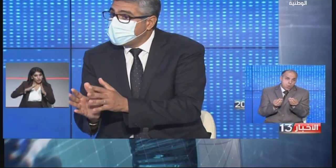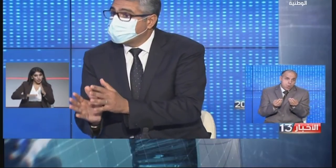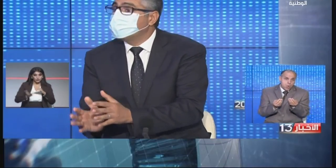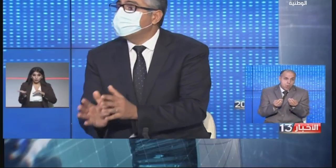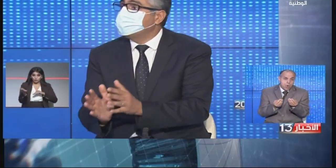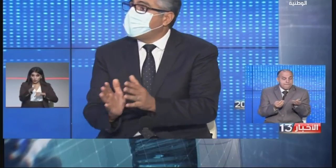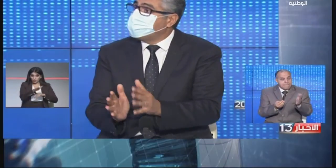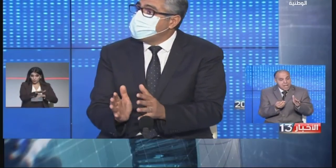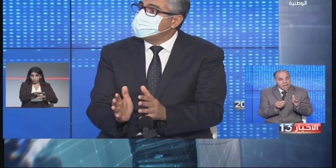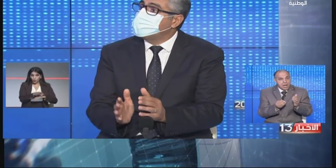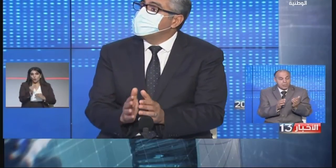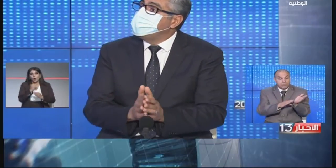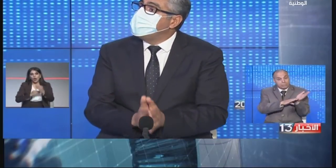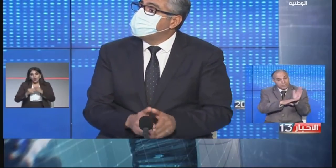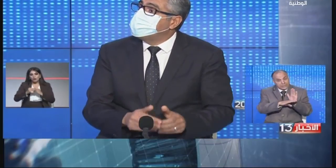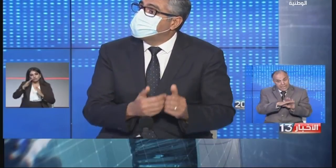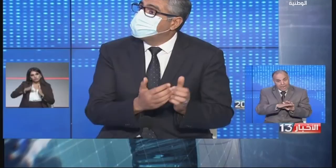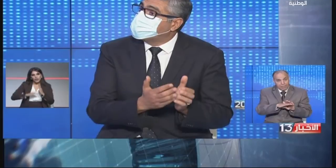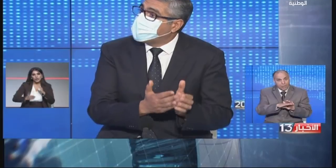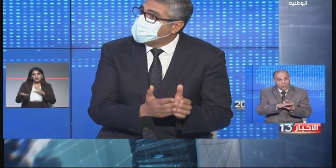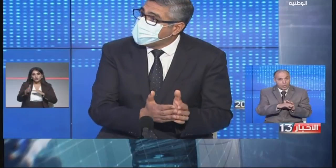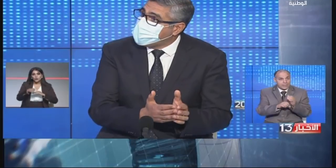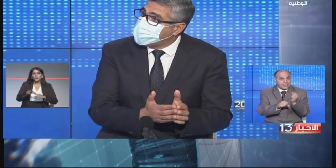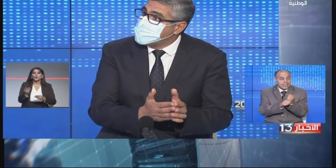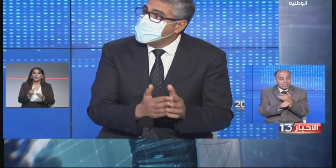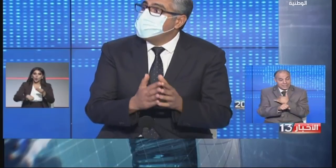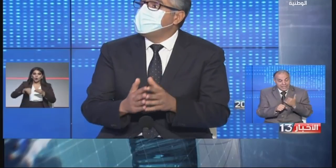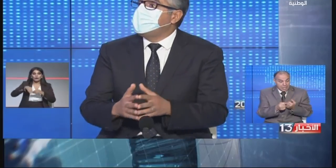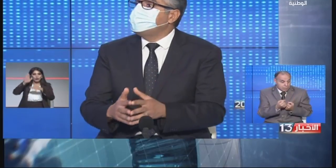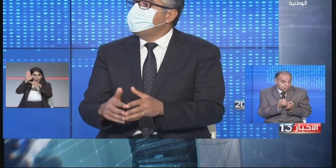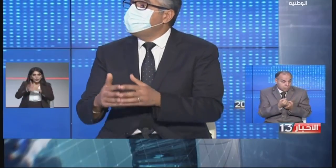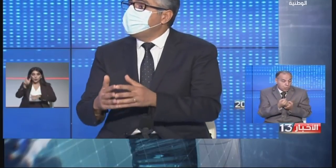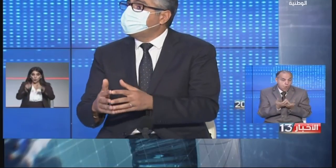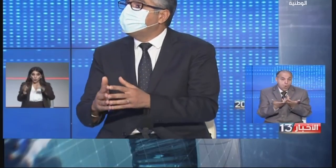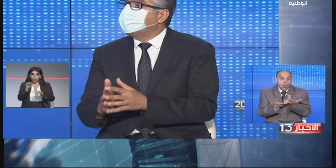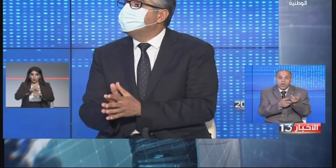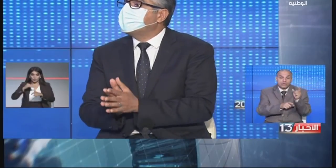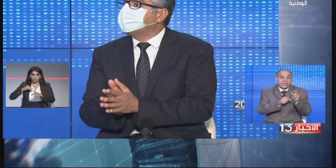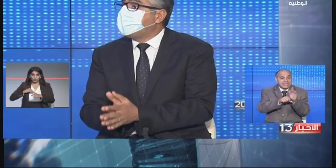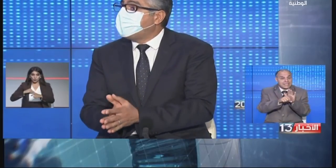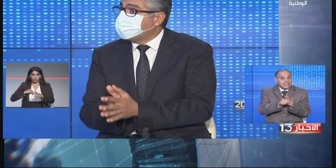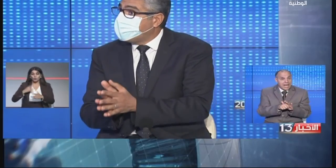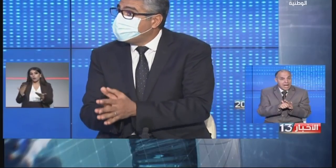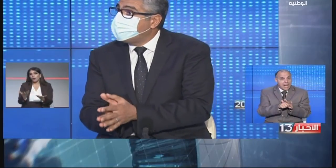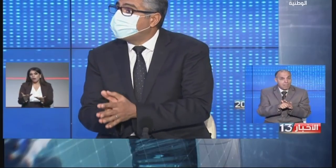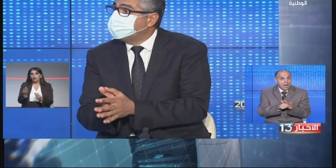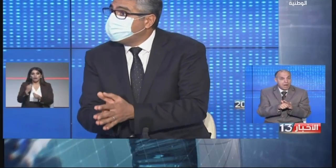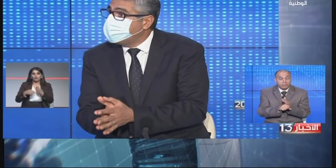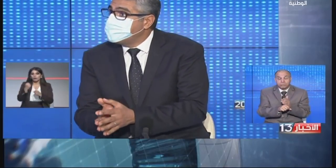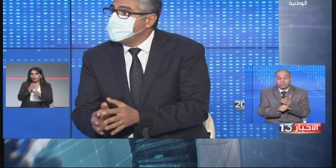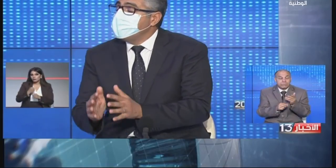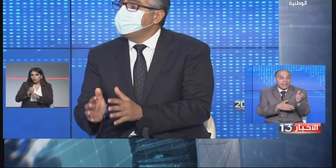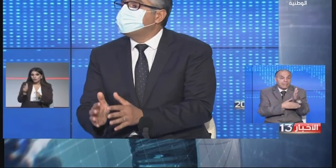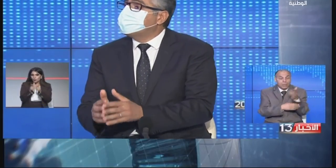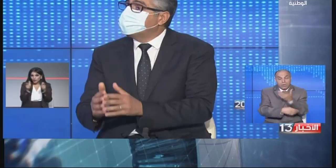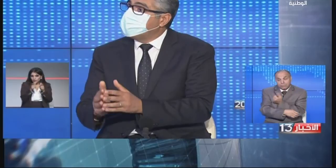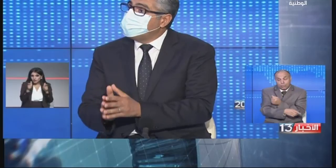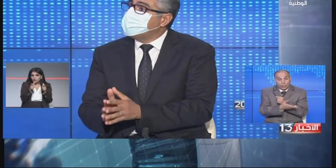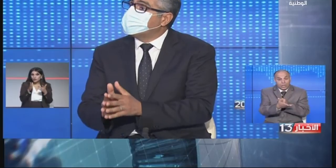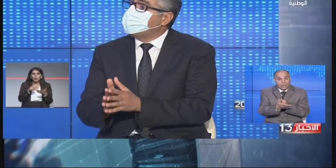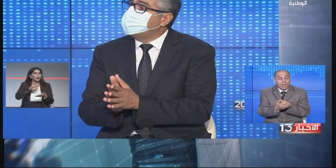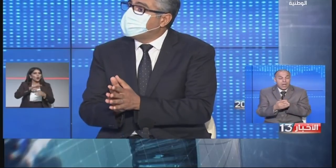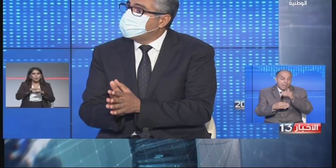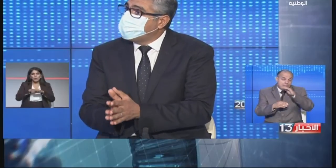الوفايات من حميه الناس اللي تخدم في قطاع الصحه والان حميه والناس بتخدم في قطاعات حيويه في الدوله هيذي الكل